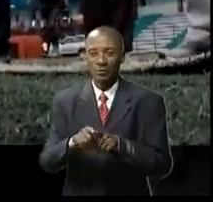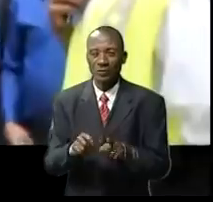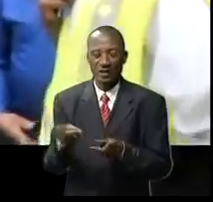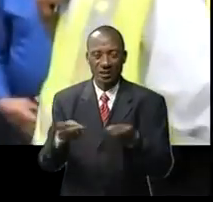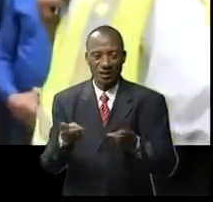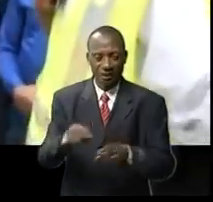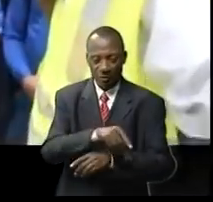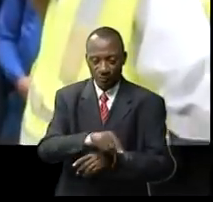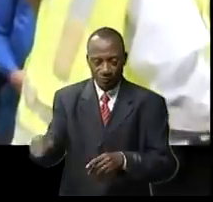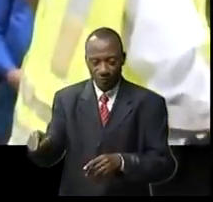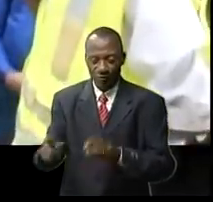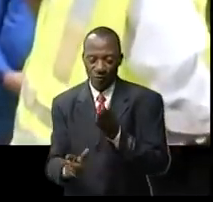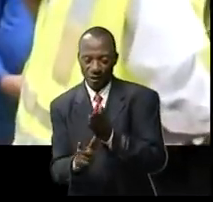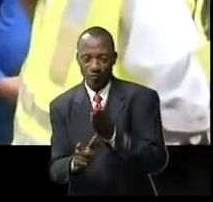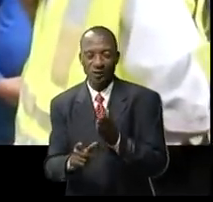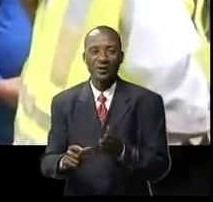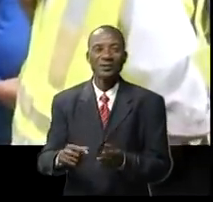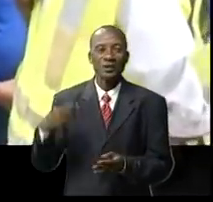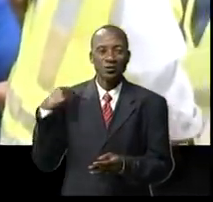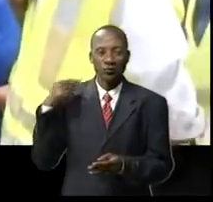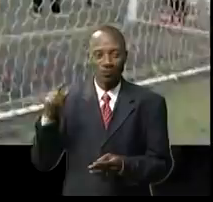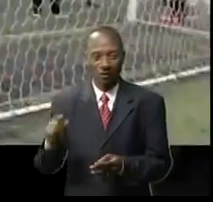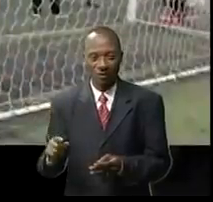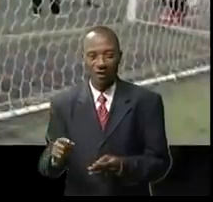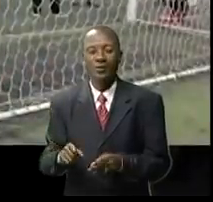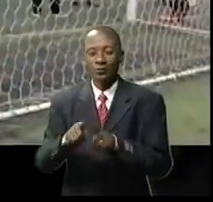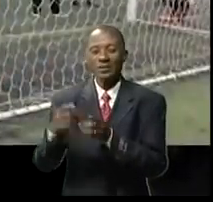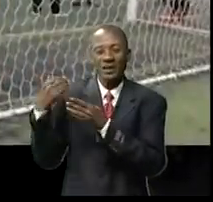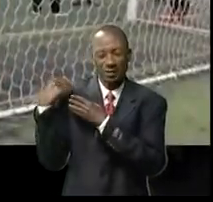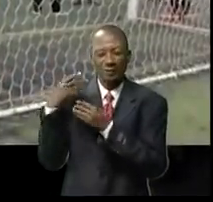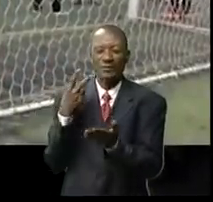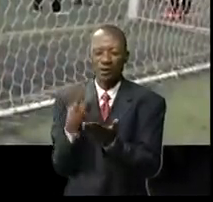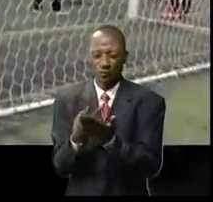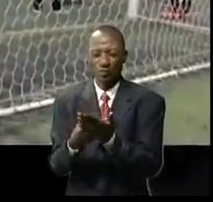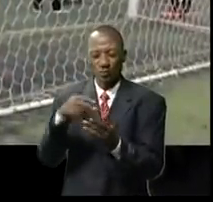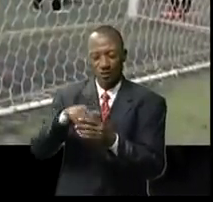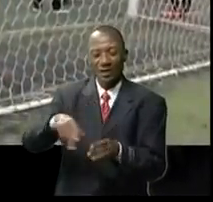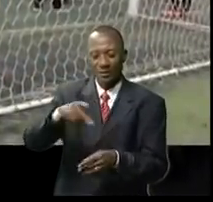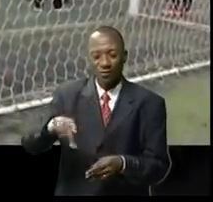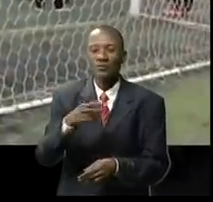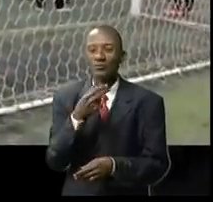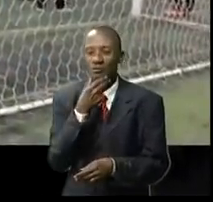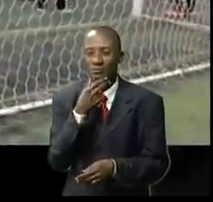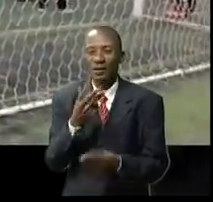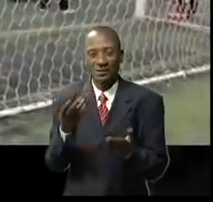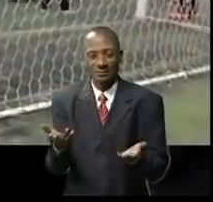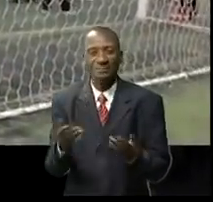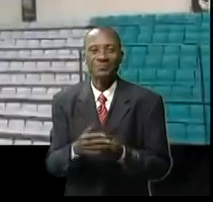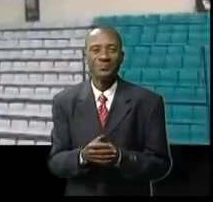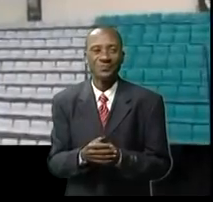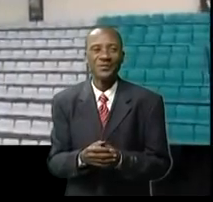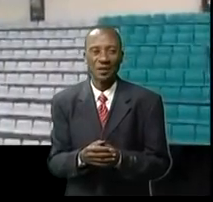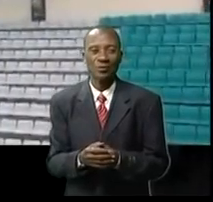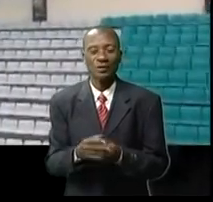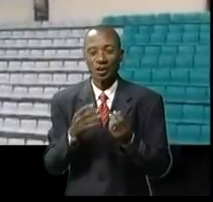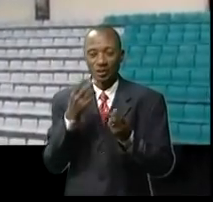adjoint membre de la LIFCOR, Ligue de football du Kasaï Oriental, Émile Moukadi. L'autorité provinciale a visité tour à tour